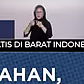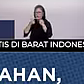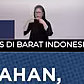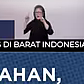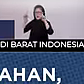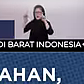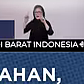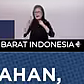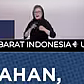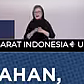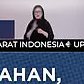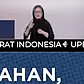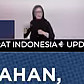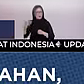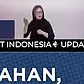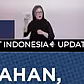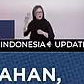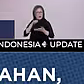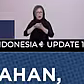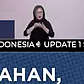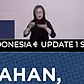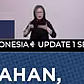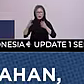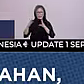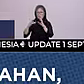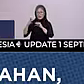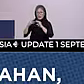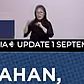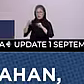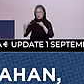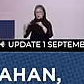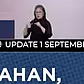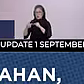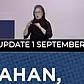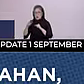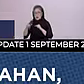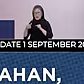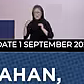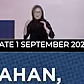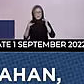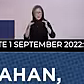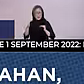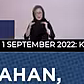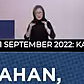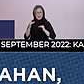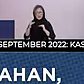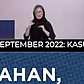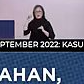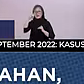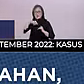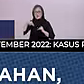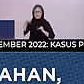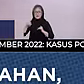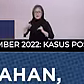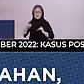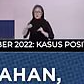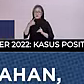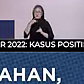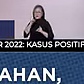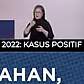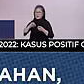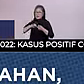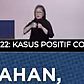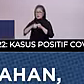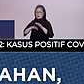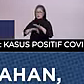tahun yang lalu juga nama saya diperbincangkan, dikait-kaitkan, dan diperbandingkan dengan salah satu terpidana kasus korupsi. Jujur,